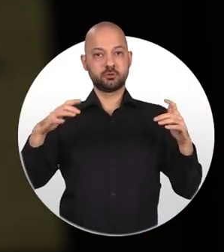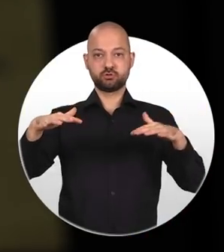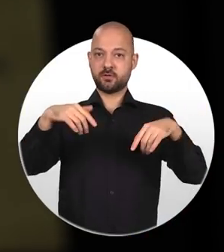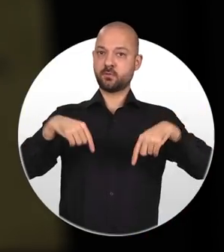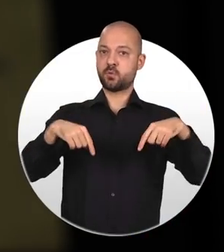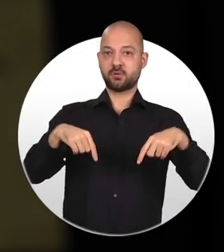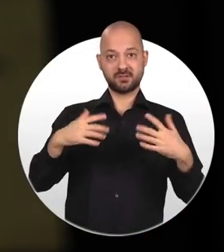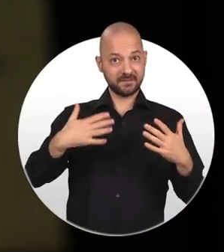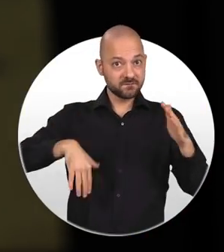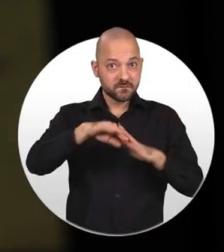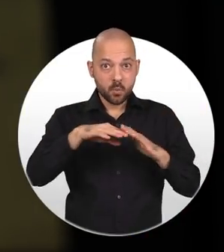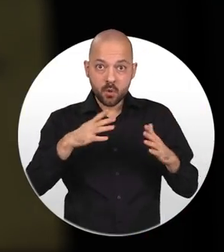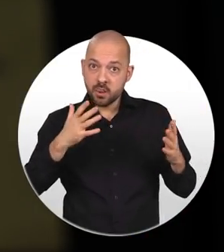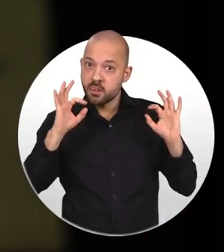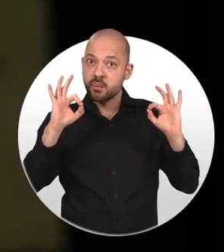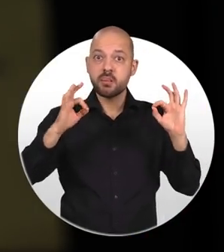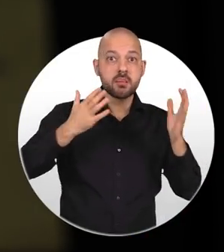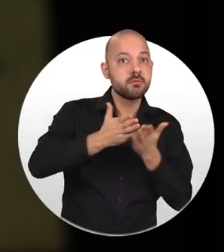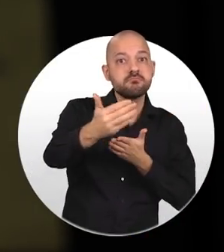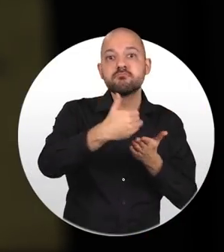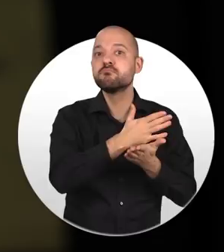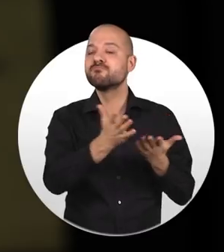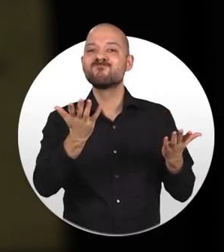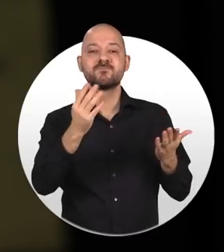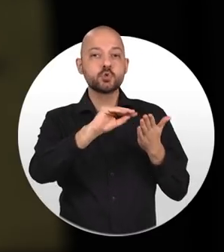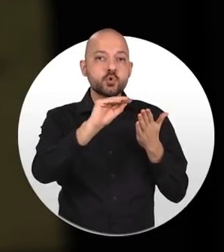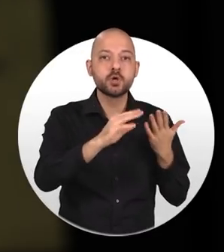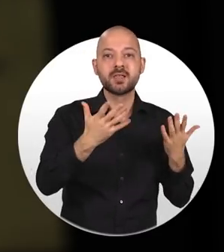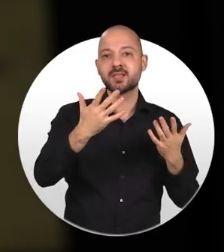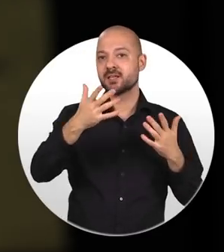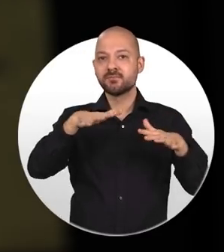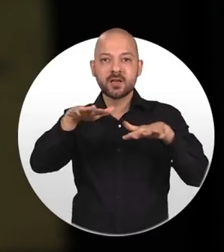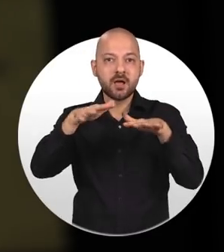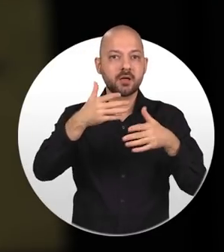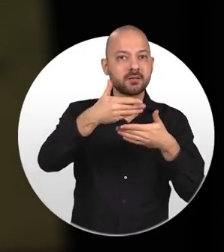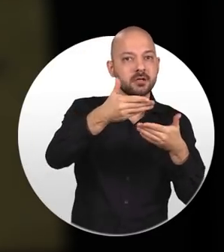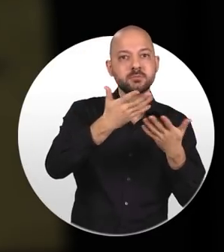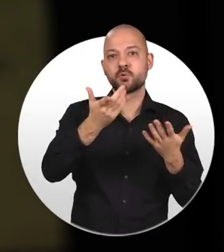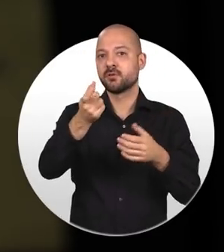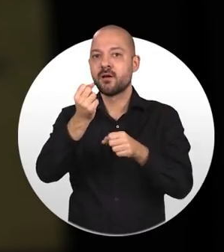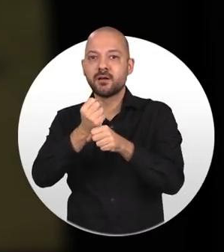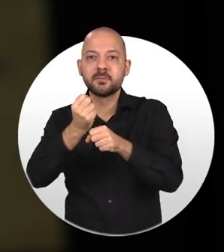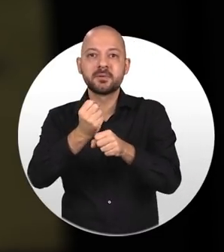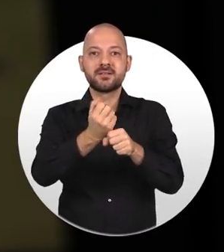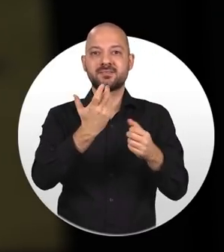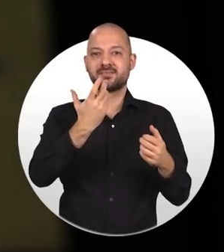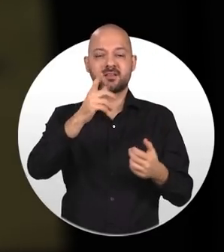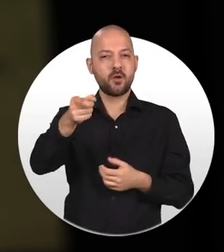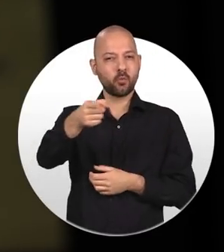als Gesellschaft was halt da ist noch einmal nicht accessibel. Sie hat das an der Schule, sie hat das beim Transport, sie hat